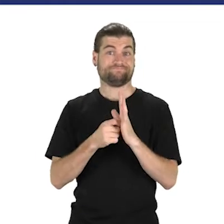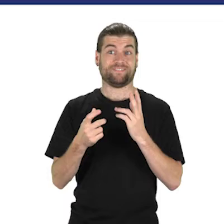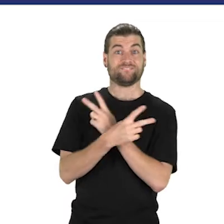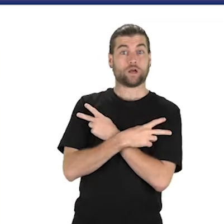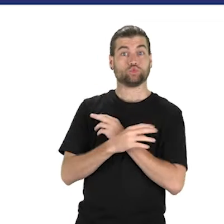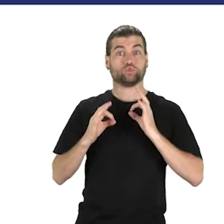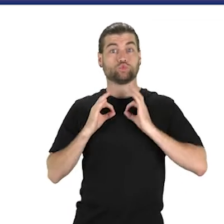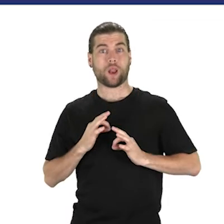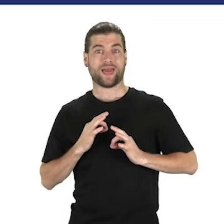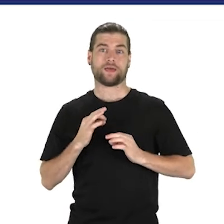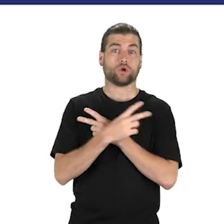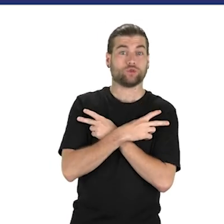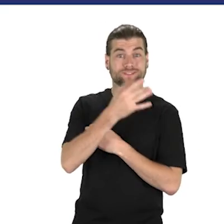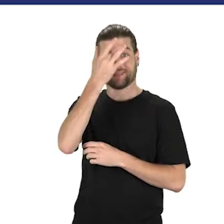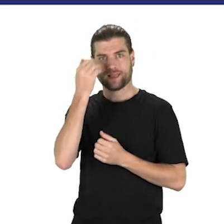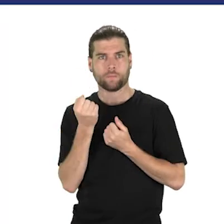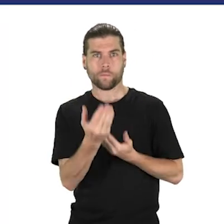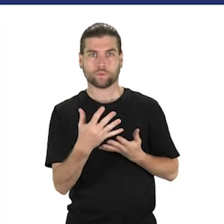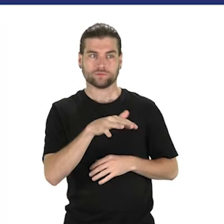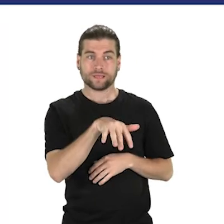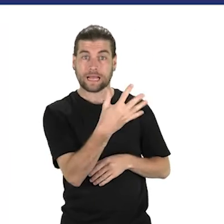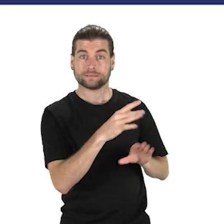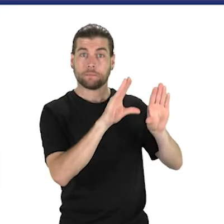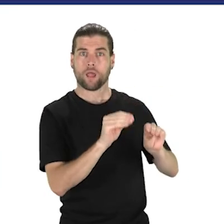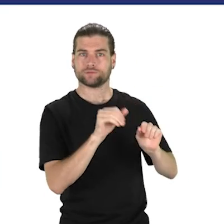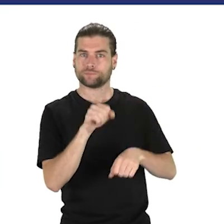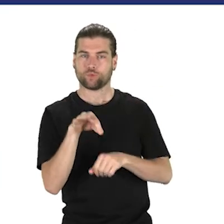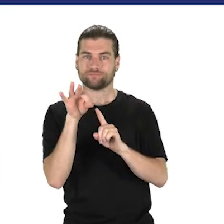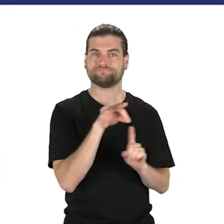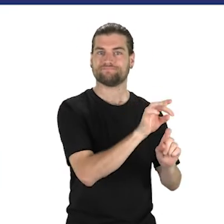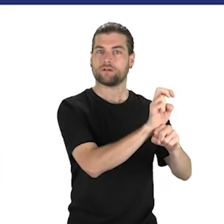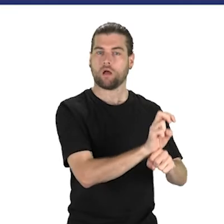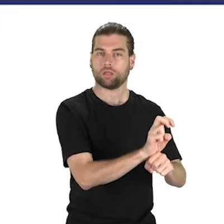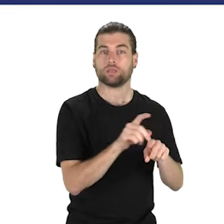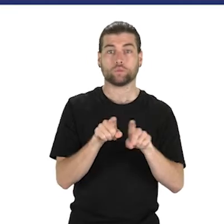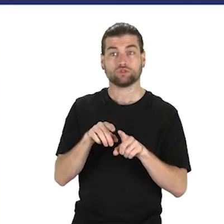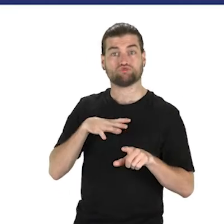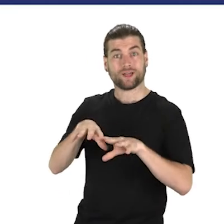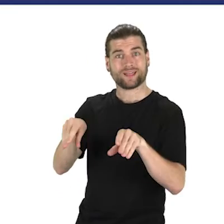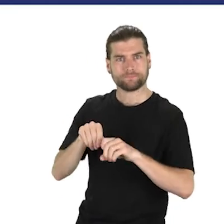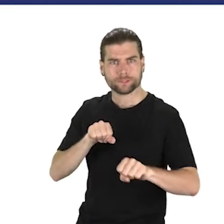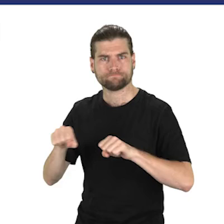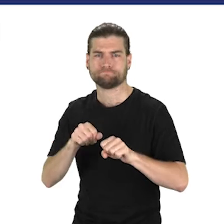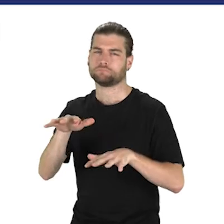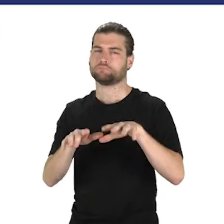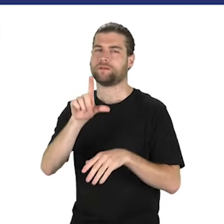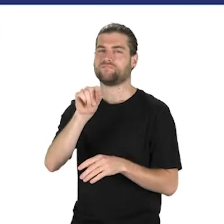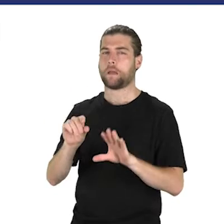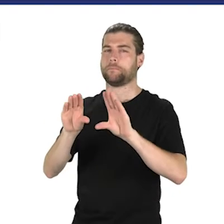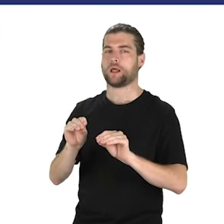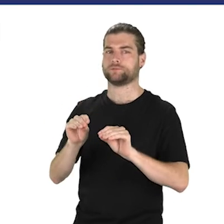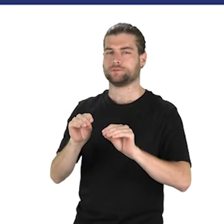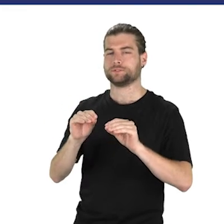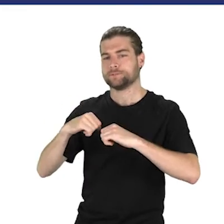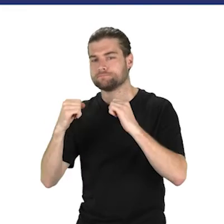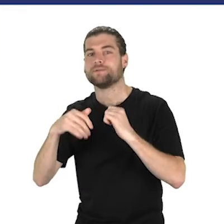proposé de créer 15 places de répit pendant toutes les vacances scolaires et les vacances d'été, et puis aussi de créer une équipe mobile d'une